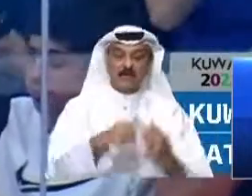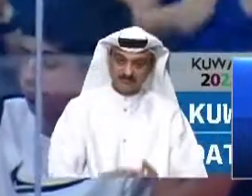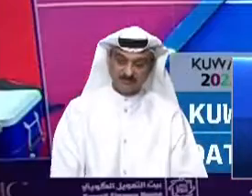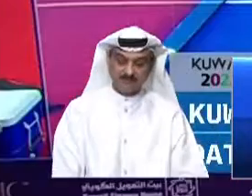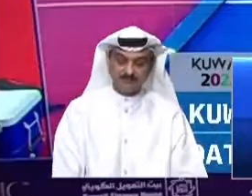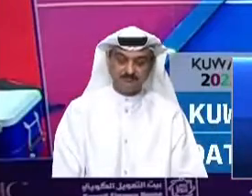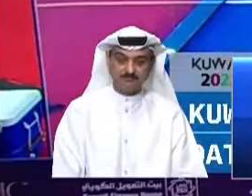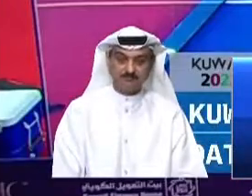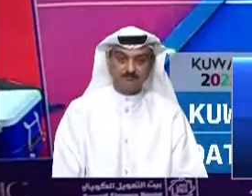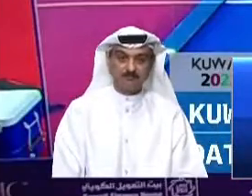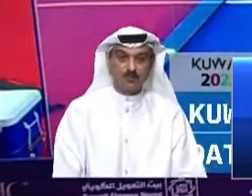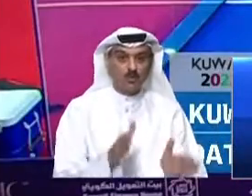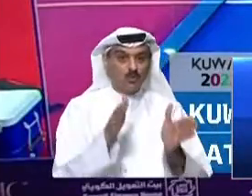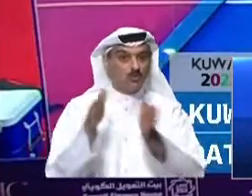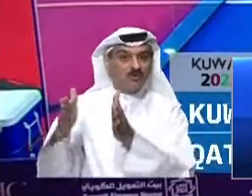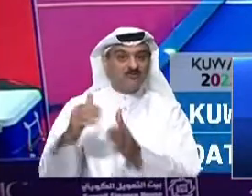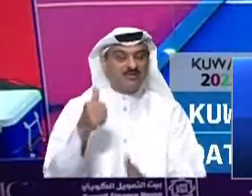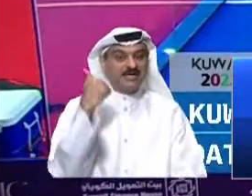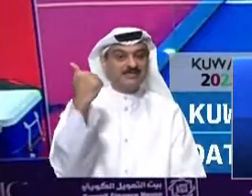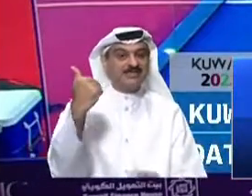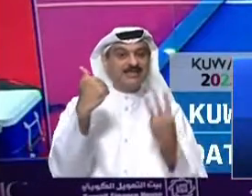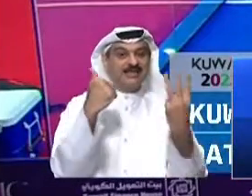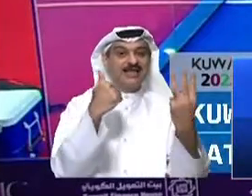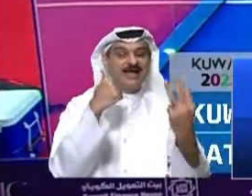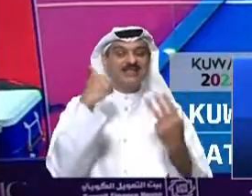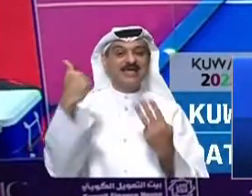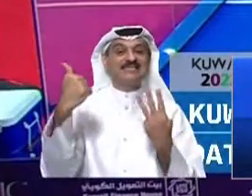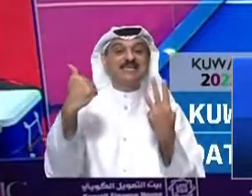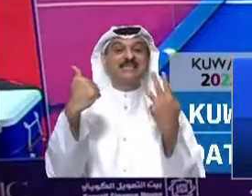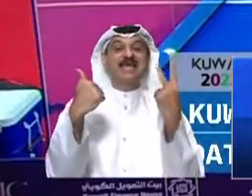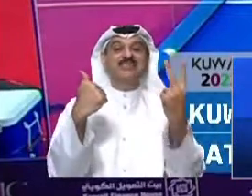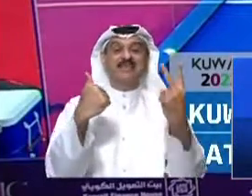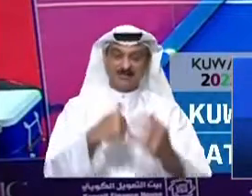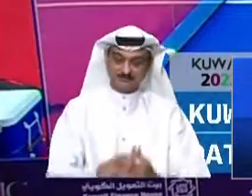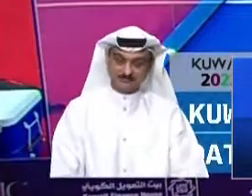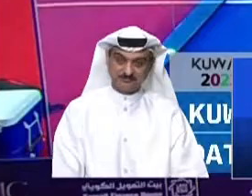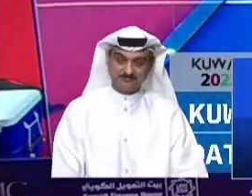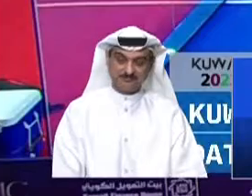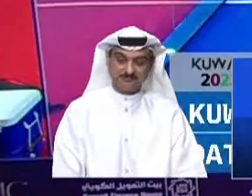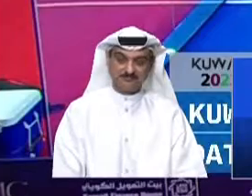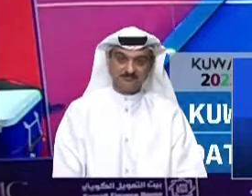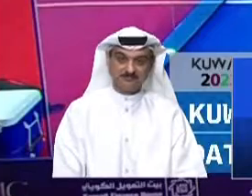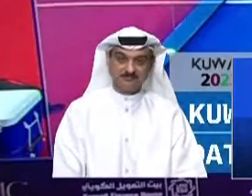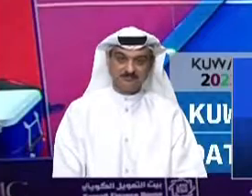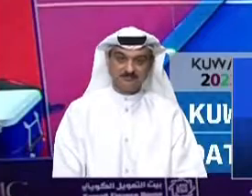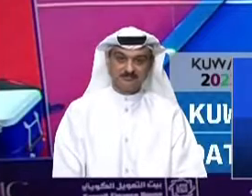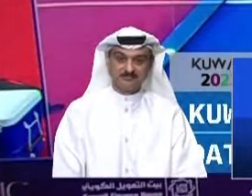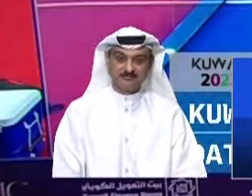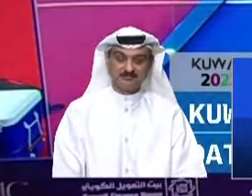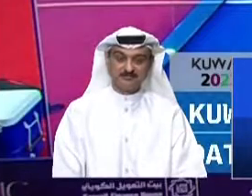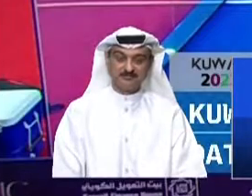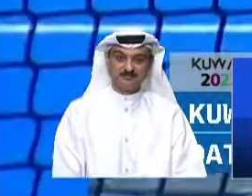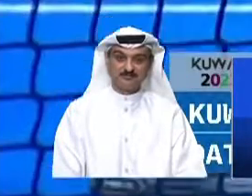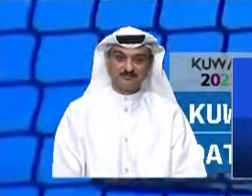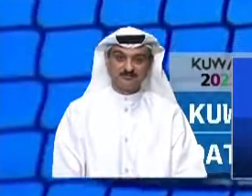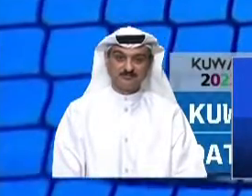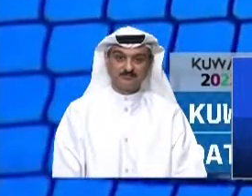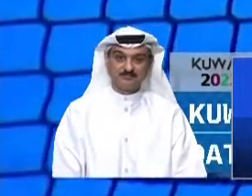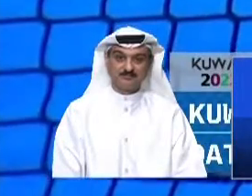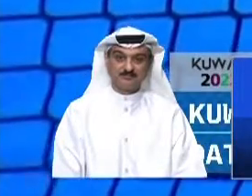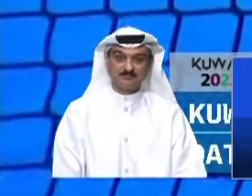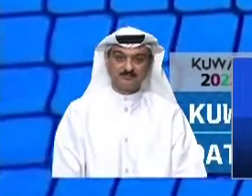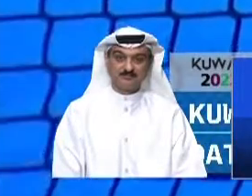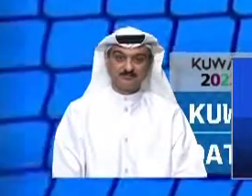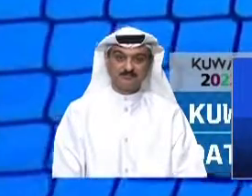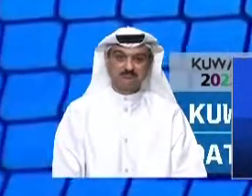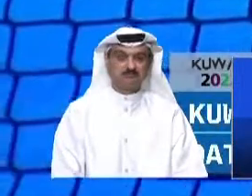أخرى 6-3 6-2. كيف راح تكون؟ كيف راح تكون؟ كيف راح تكون؟ نعم، ألف